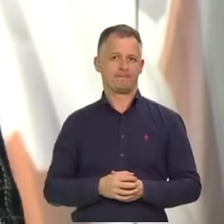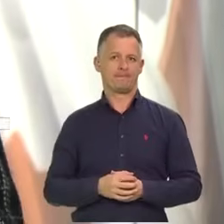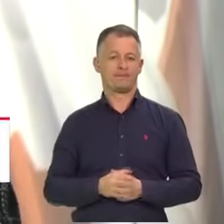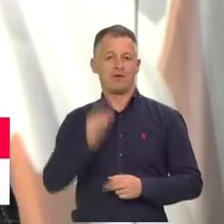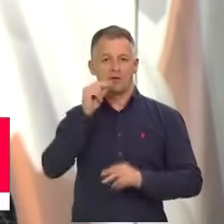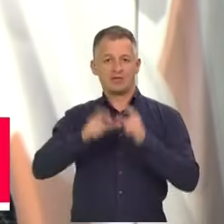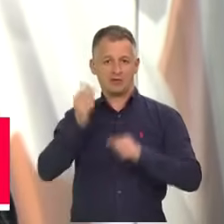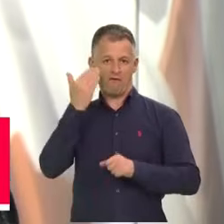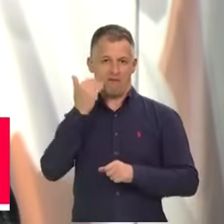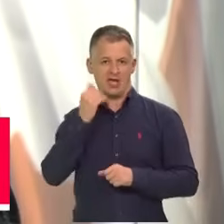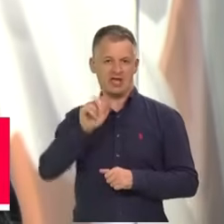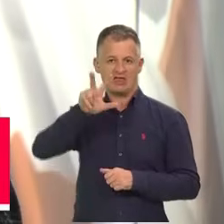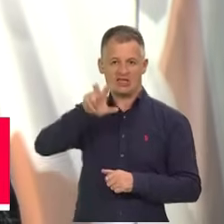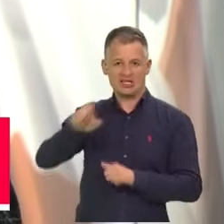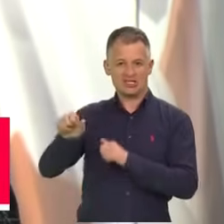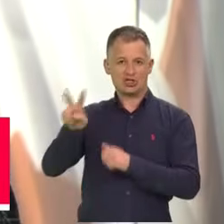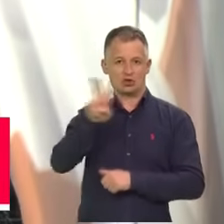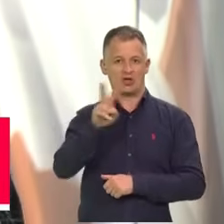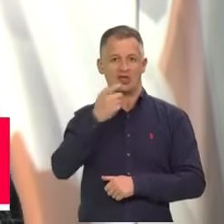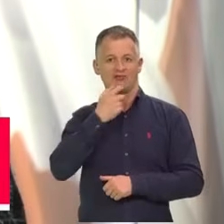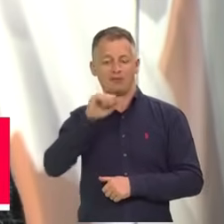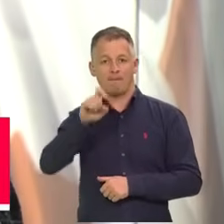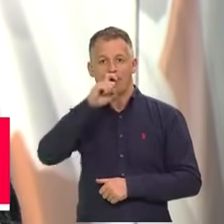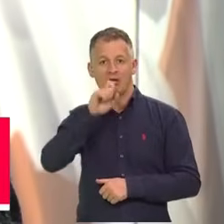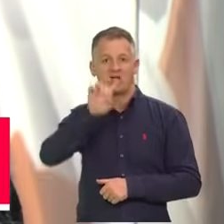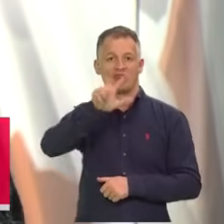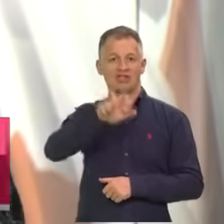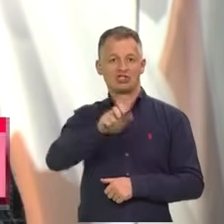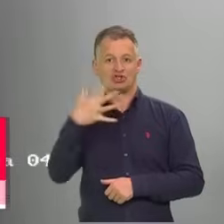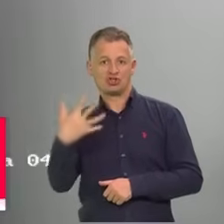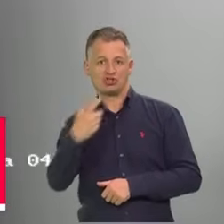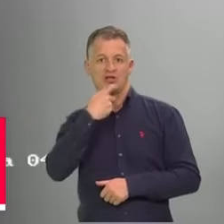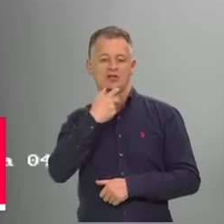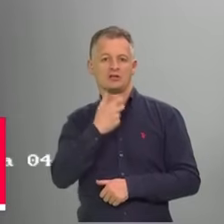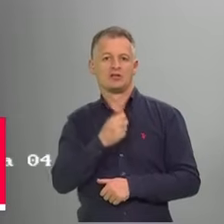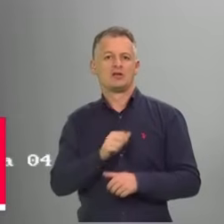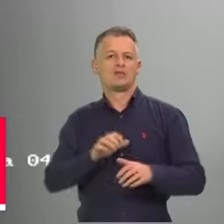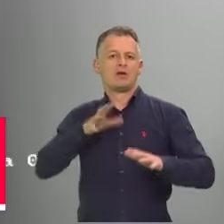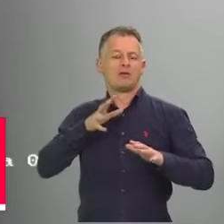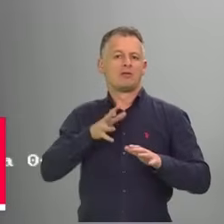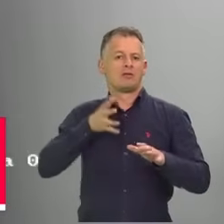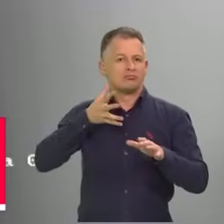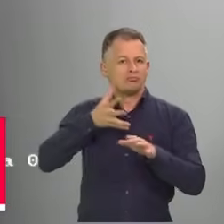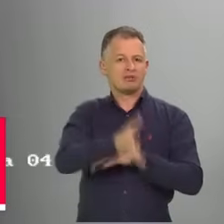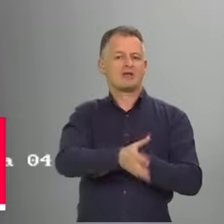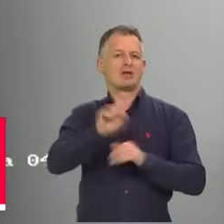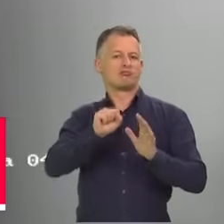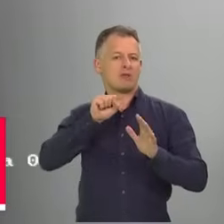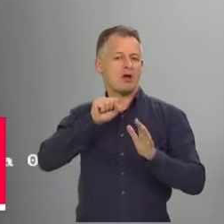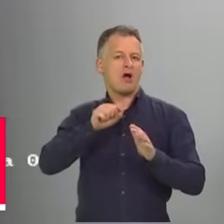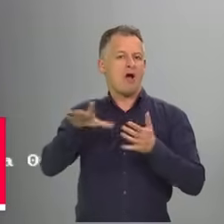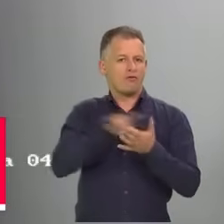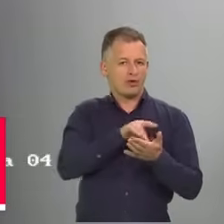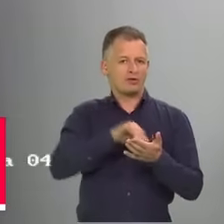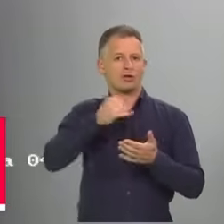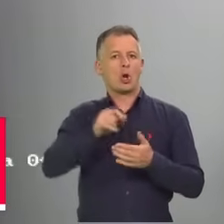despre o femeie în vârstă de 32 de ani și un bărbat de 35. Spargerile pe care le-au dat cei doi au avut loc în lunile august și